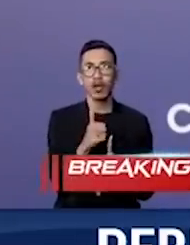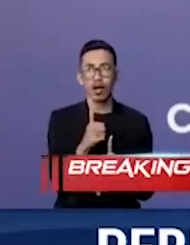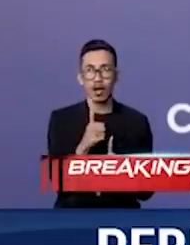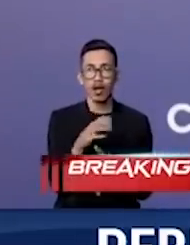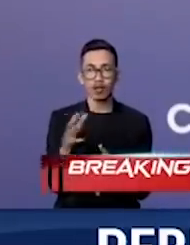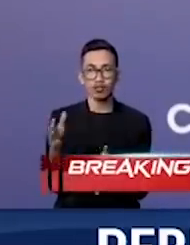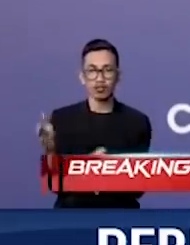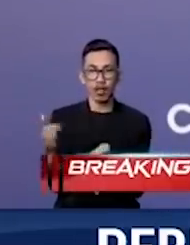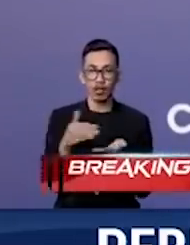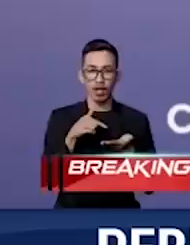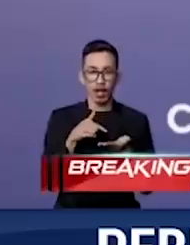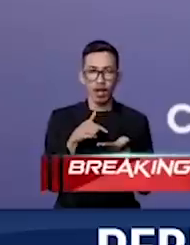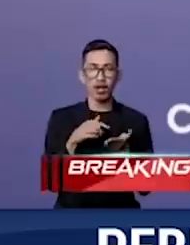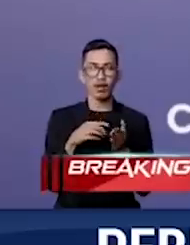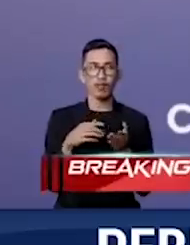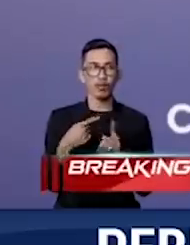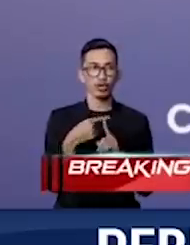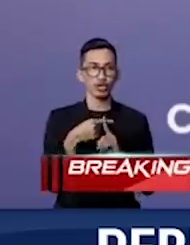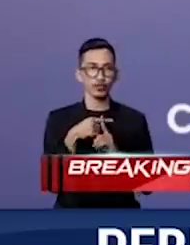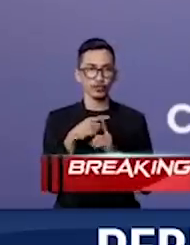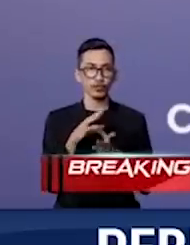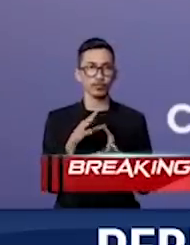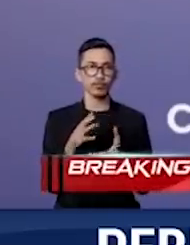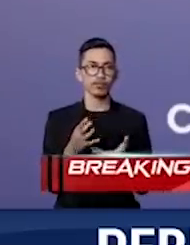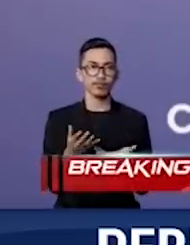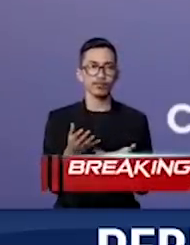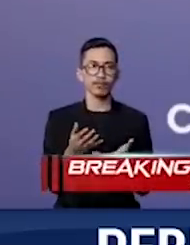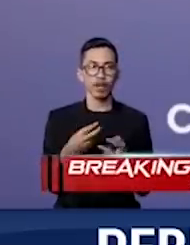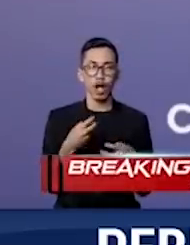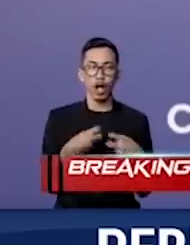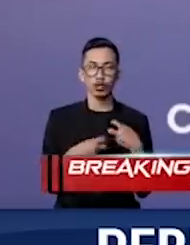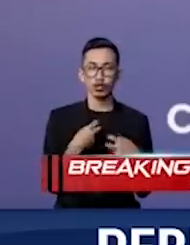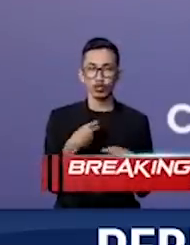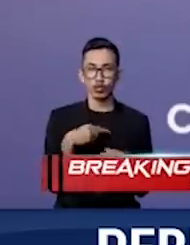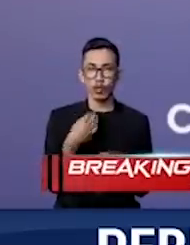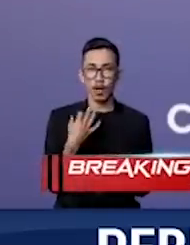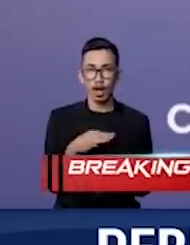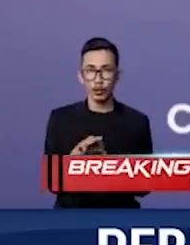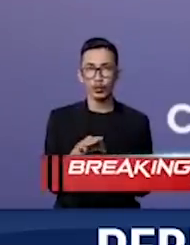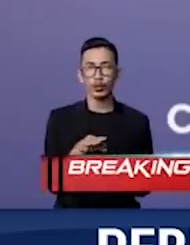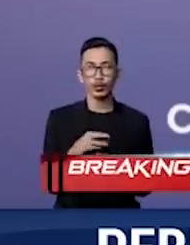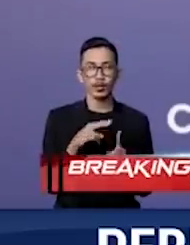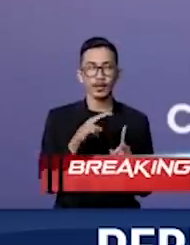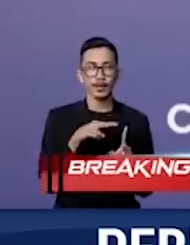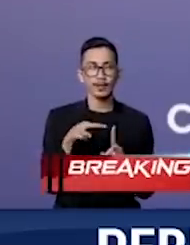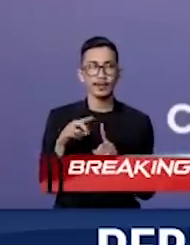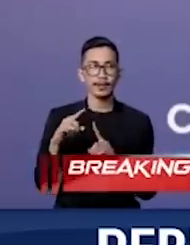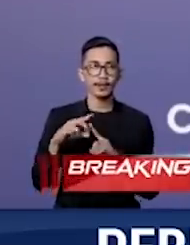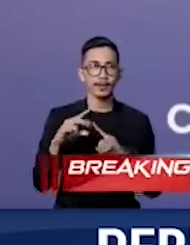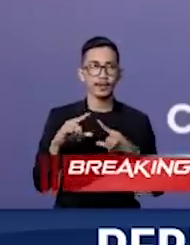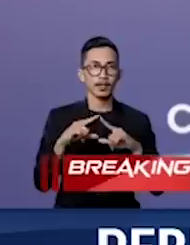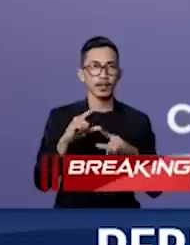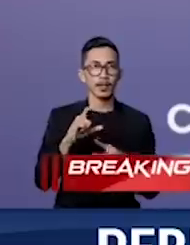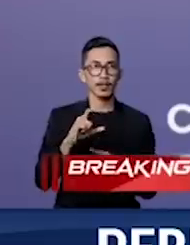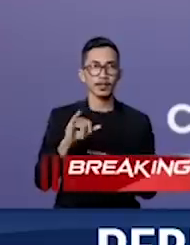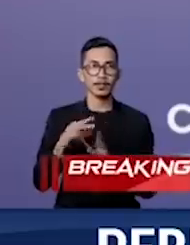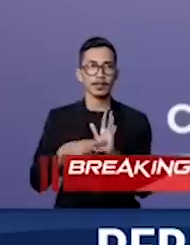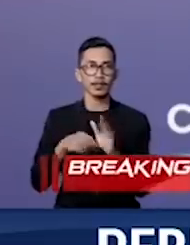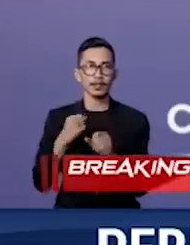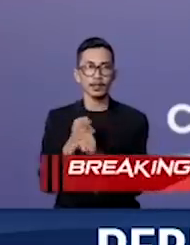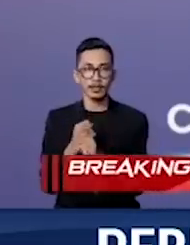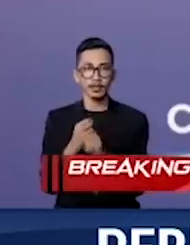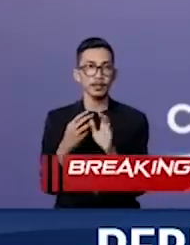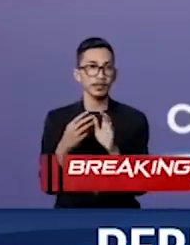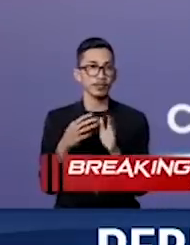kita dapatkan dalam beberapa minggu terakhir ini adalah kasus yang kita dapatkan dari hasil tracing yang dilakukan secara